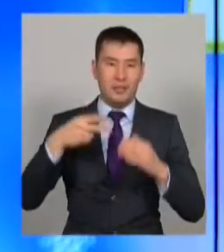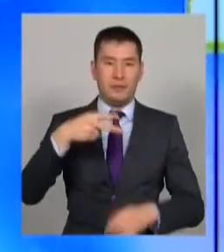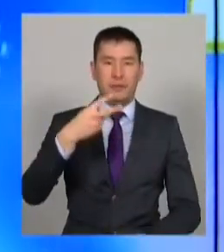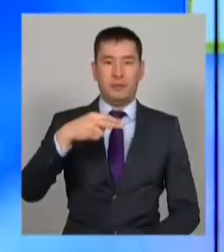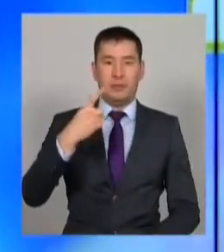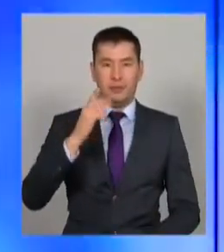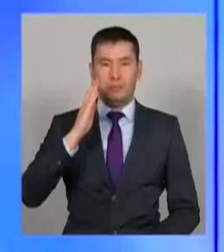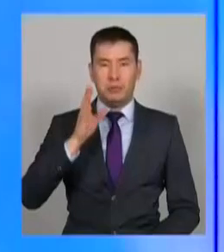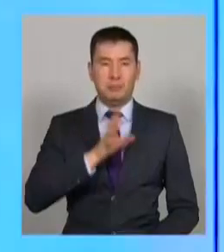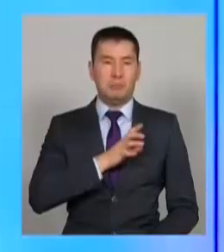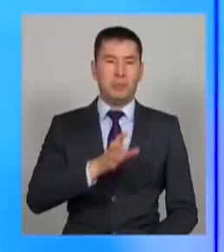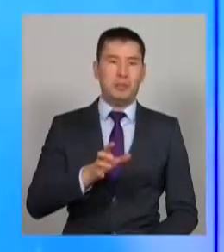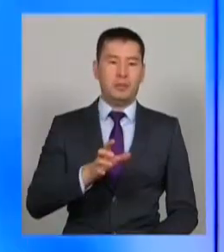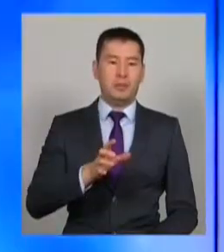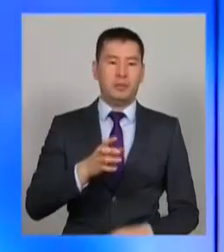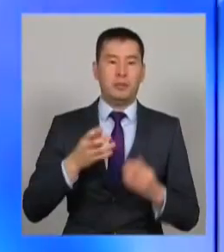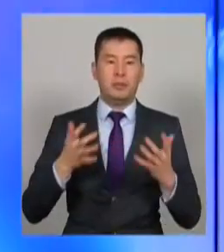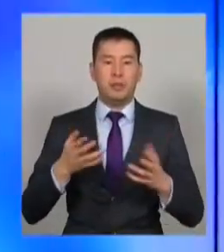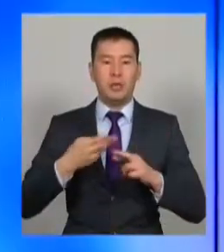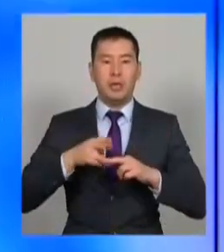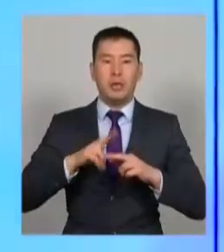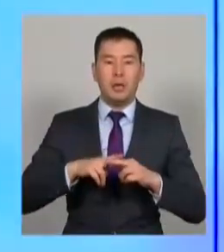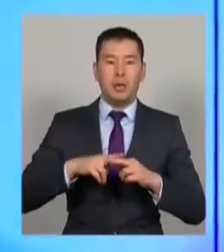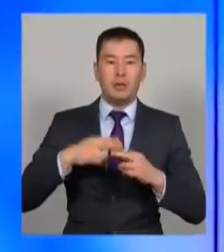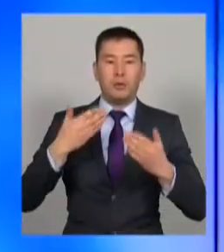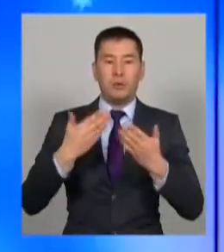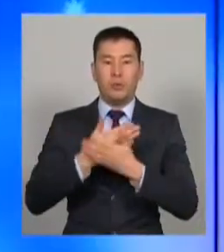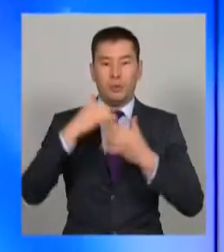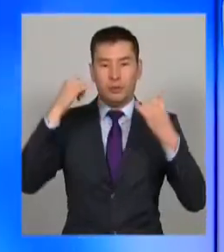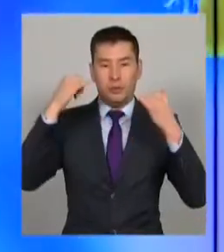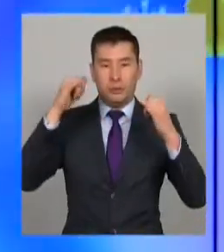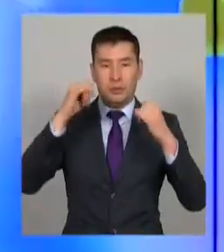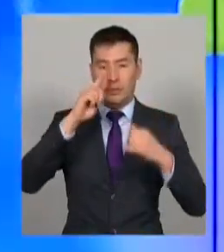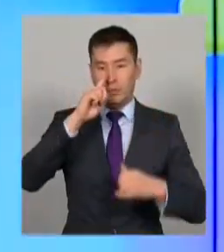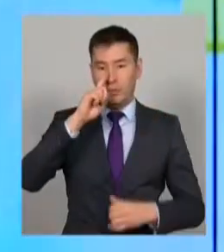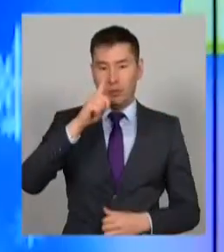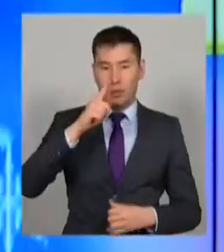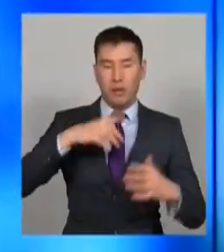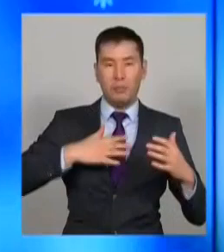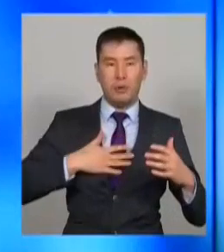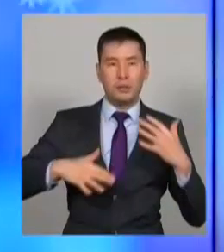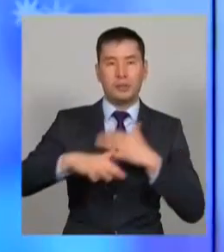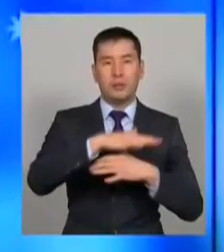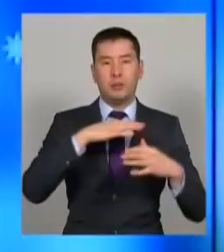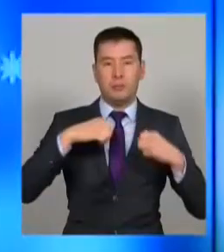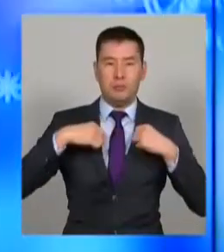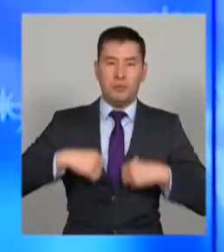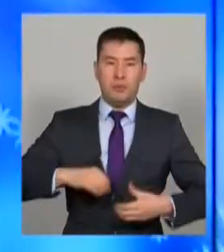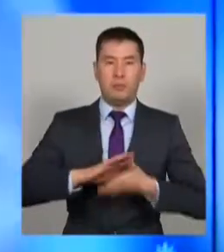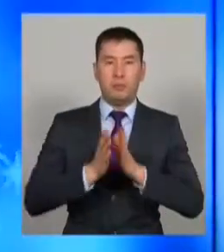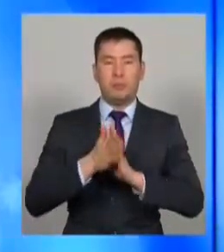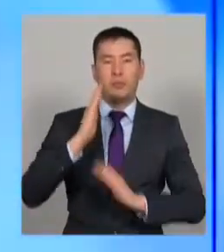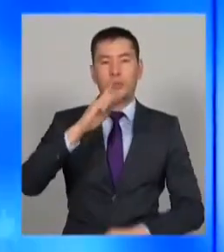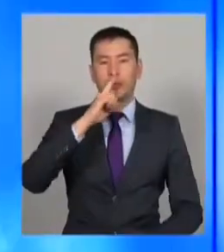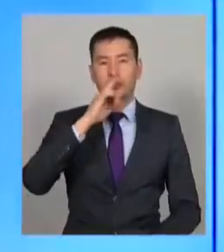қалған ба? Ал биыл кіргелі отырған жаңа сиыр жылы еліміз үшін жайлы бола ма? Бұл сауалға дәл қазір бізбен тікелей